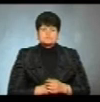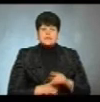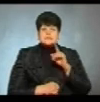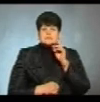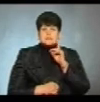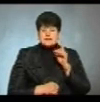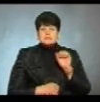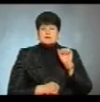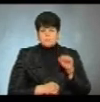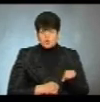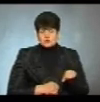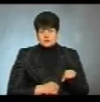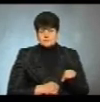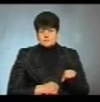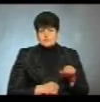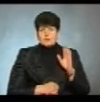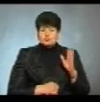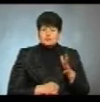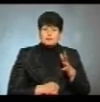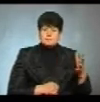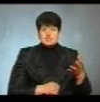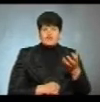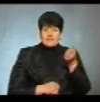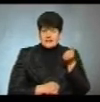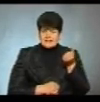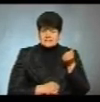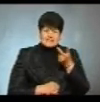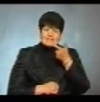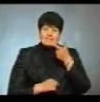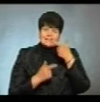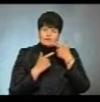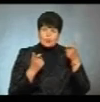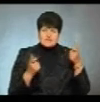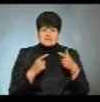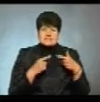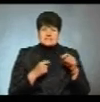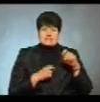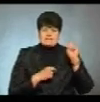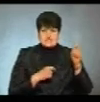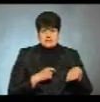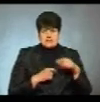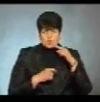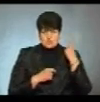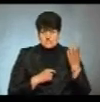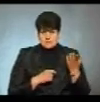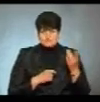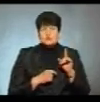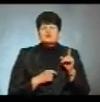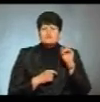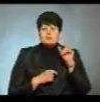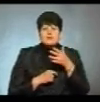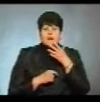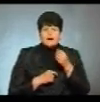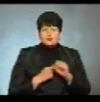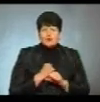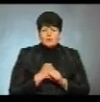Зеленський може бути більш виграшним в інформаційній війні з Росією. Що він вміє гарно